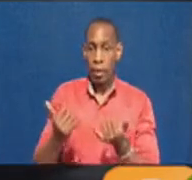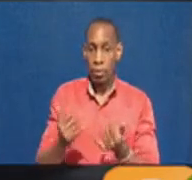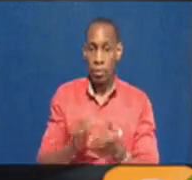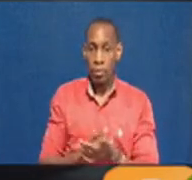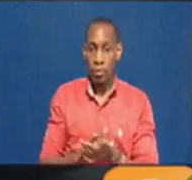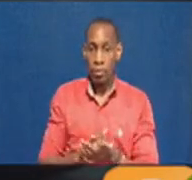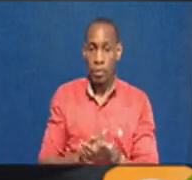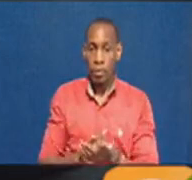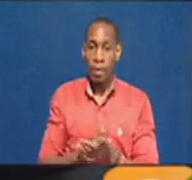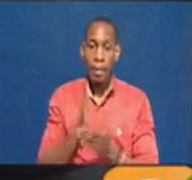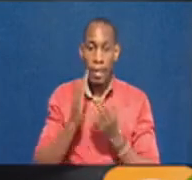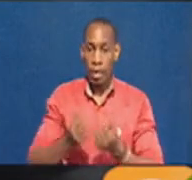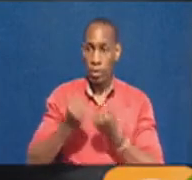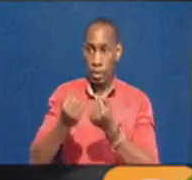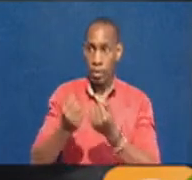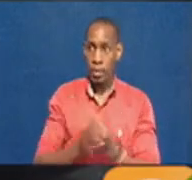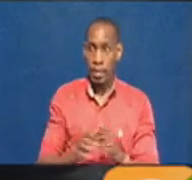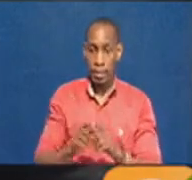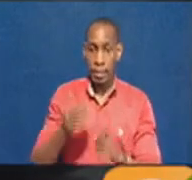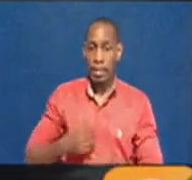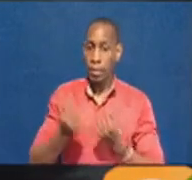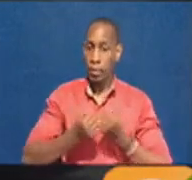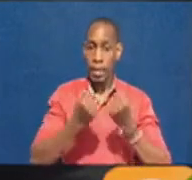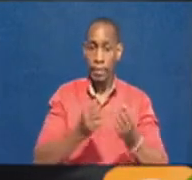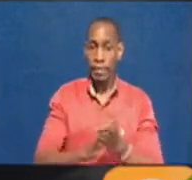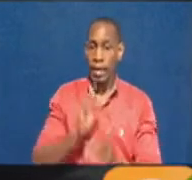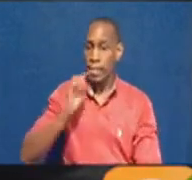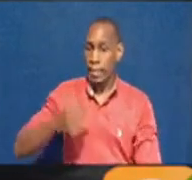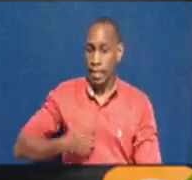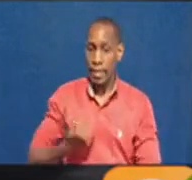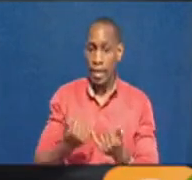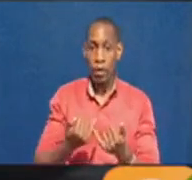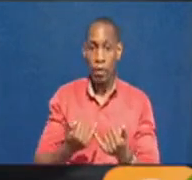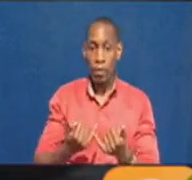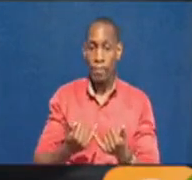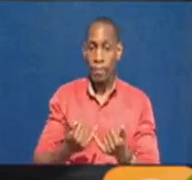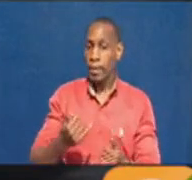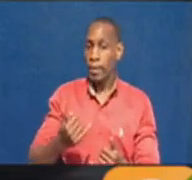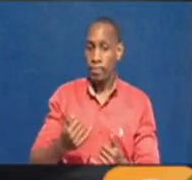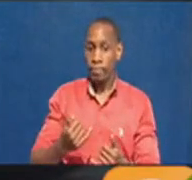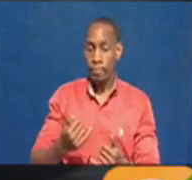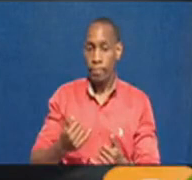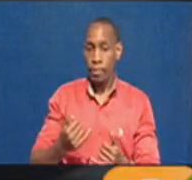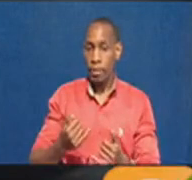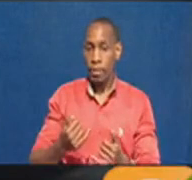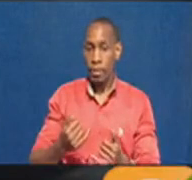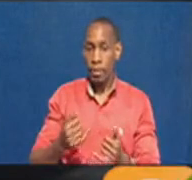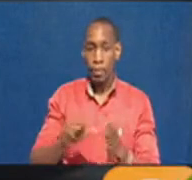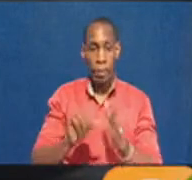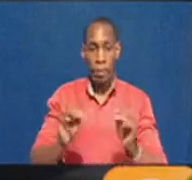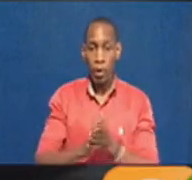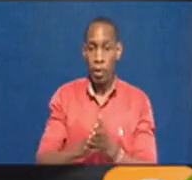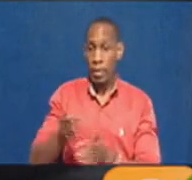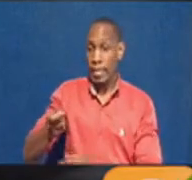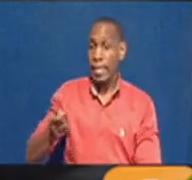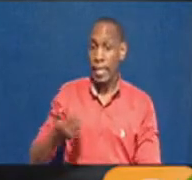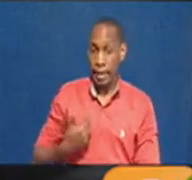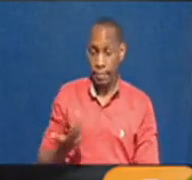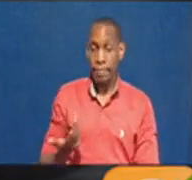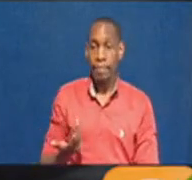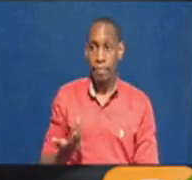brave because I'm already brave with him. So he told me, okay, fine. There's a key here